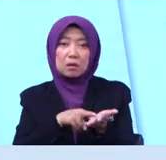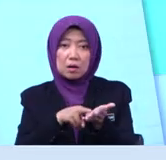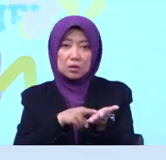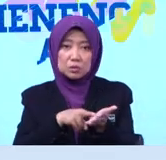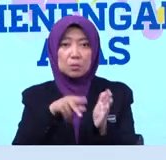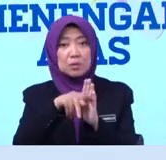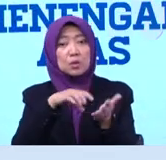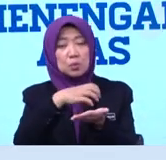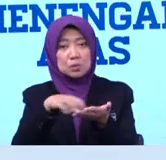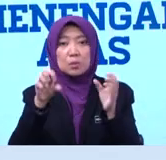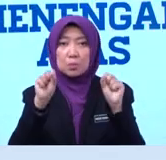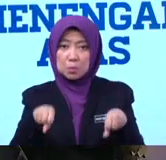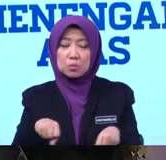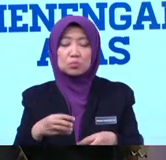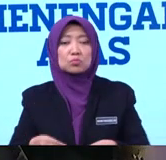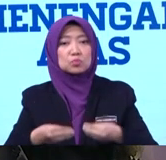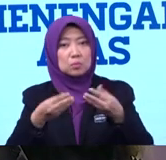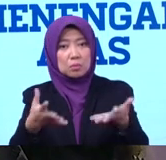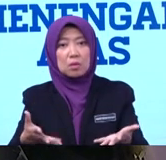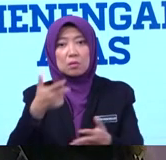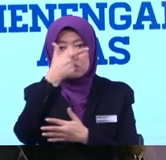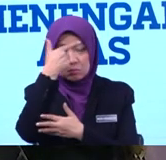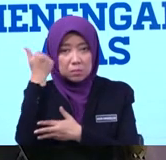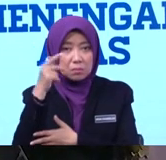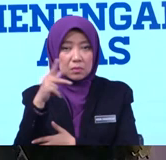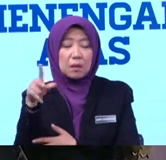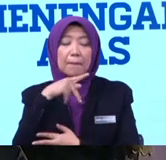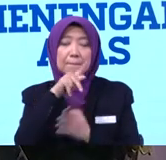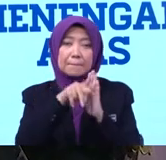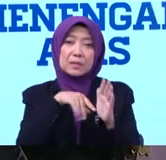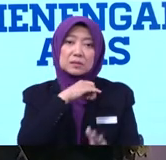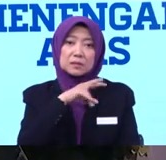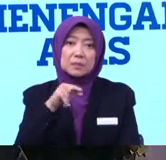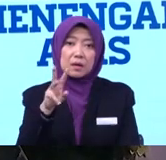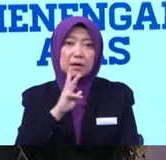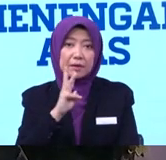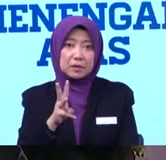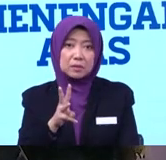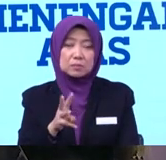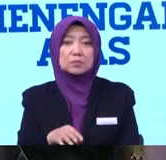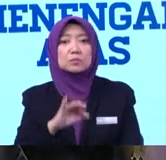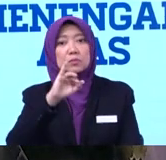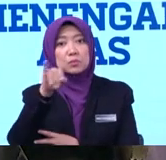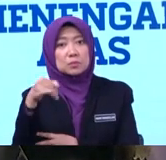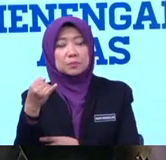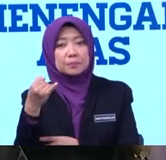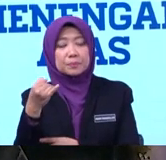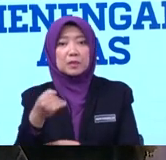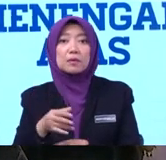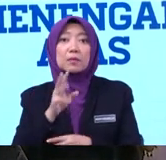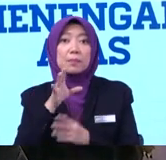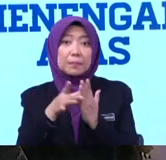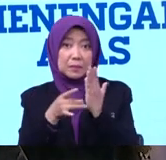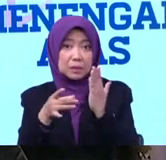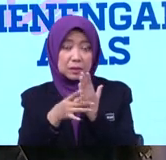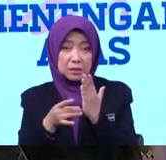kepada pencemaran air dan seterusnya kita ada tumpahan minyak yang boleh menyebabkan pencemaran air